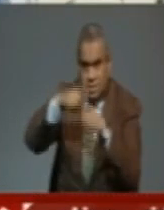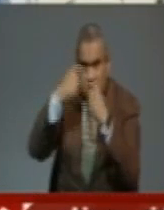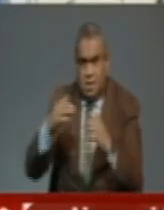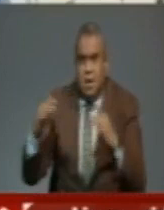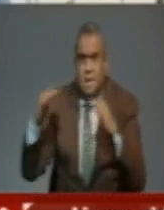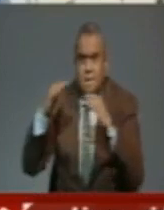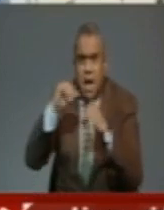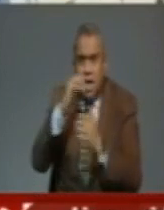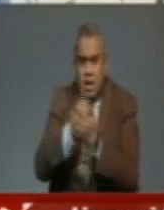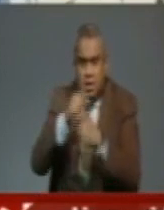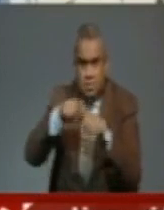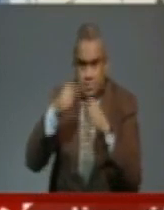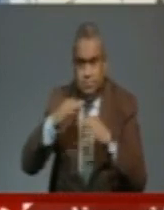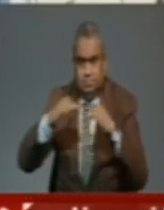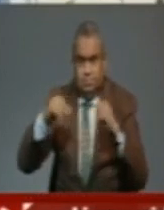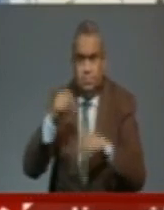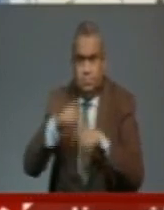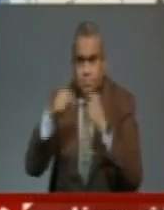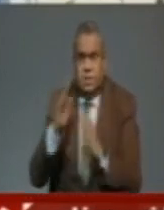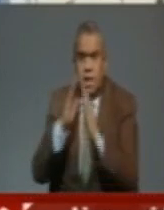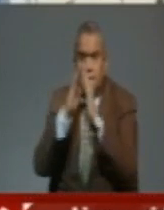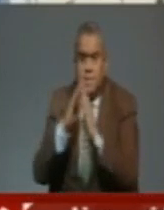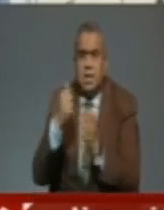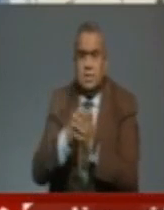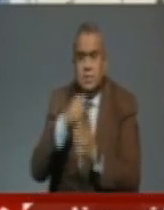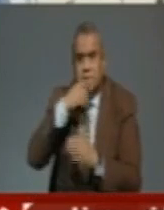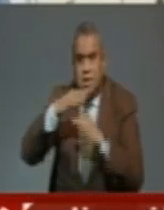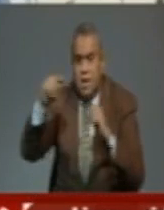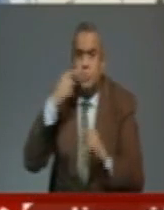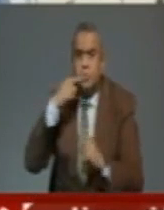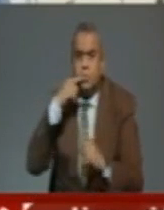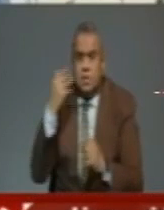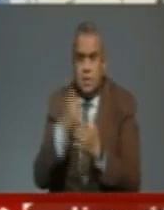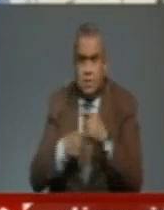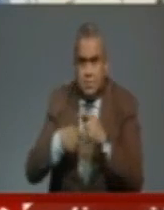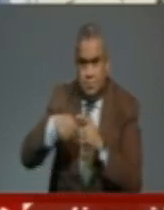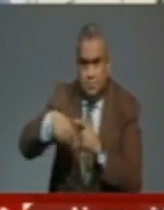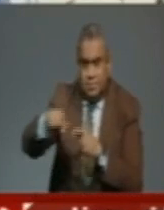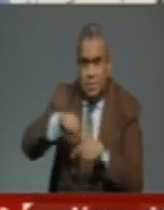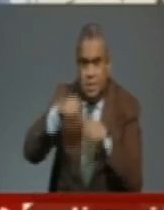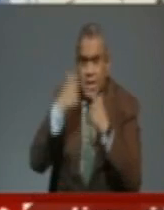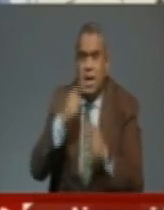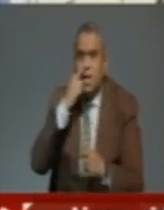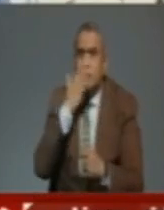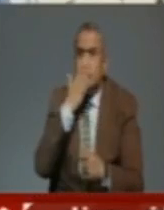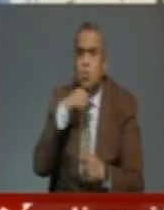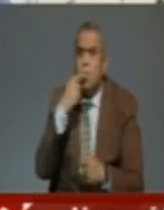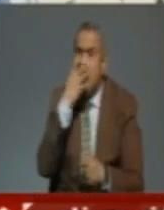النهري الرئيسي في مصر لمينا اسكندريه اللي داخل على ترعه النبريه اللي جايب من كل من